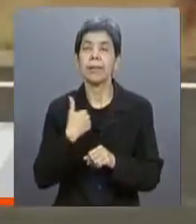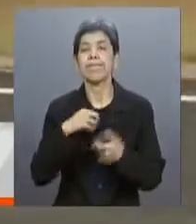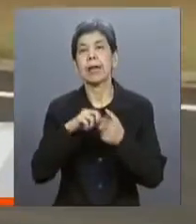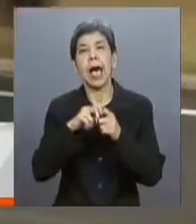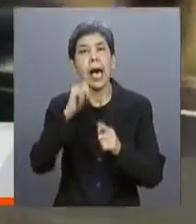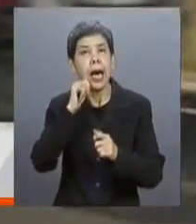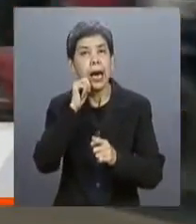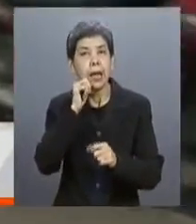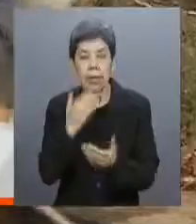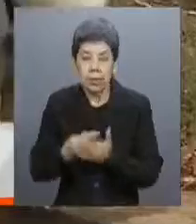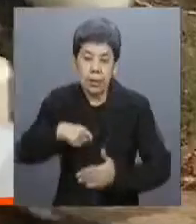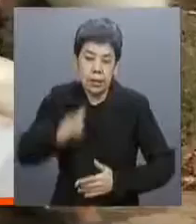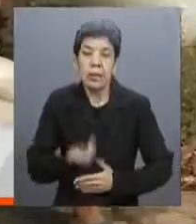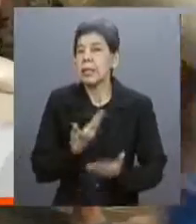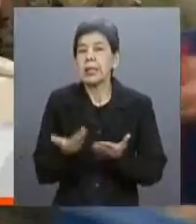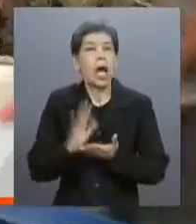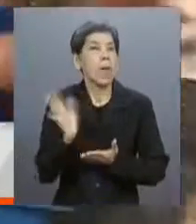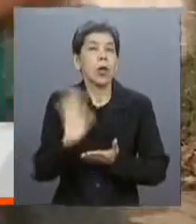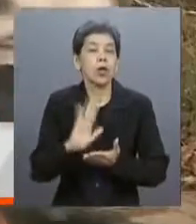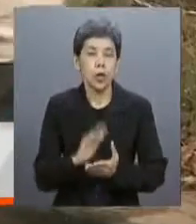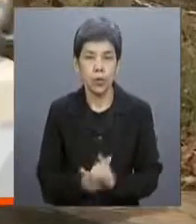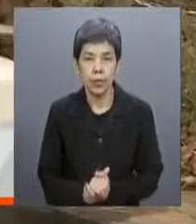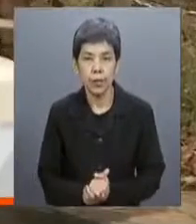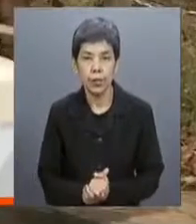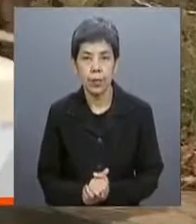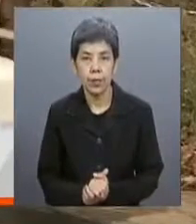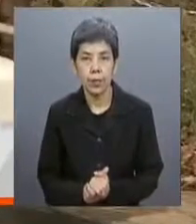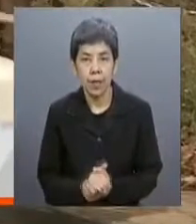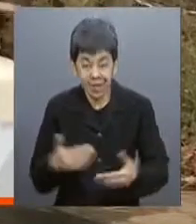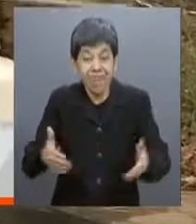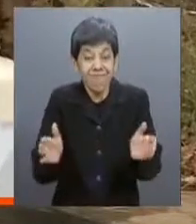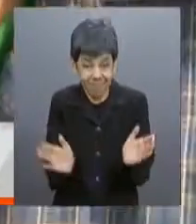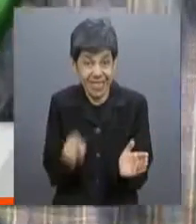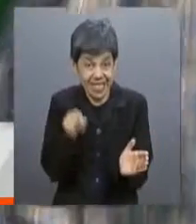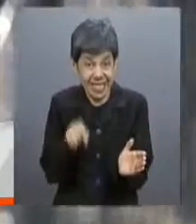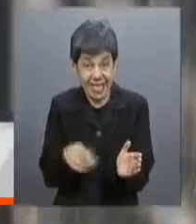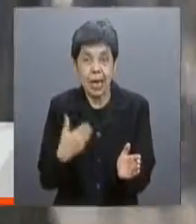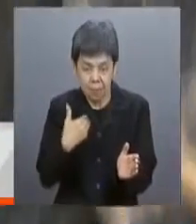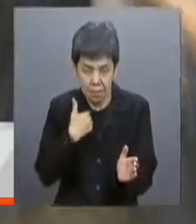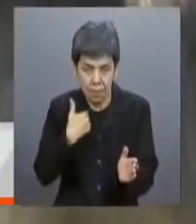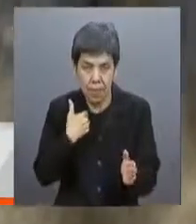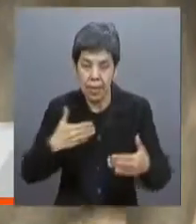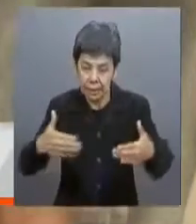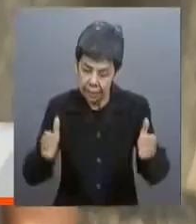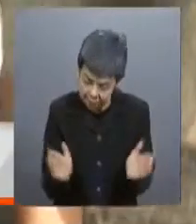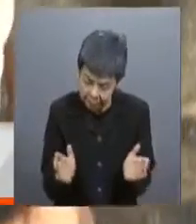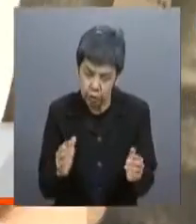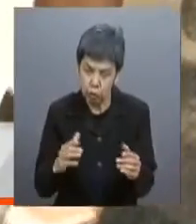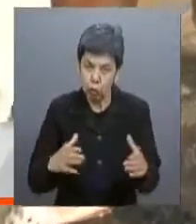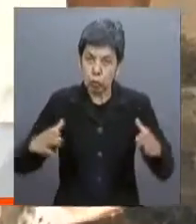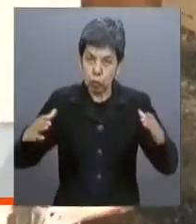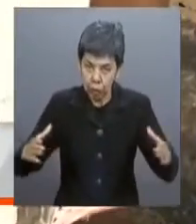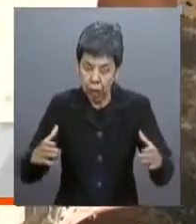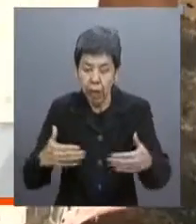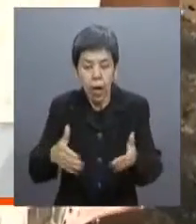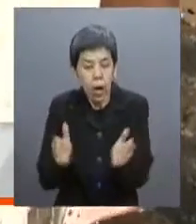ำดื่มโดยที่ไม่ต้องจ่ายเงินซื้อน้ำเหมือนทุกๆวันค่ะภาชนะที่นำมารองรับน้ำในวันนี้ก็จะมีตั้งแต่ทั้งขนาดใหญ่และข